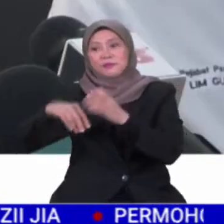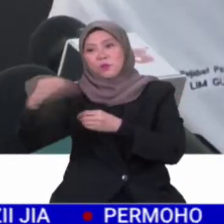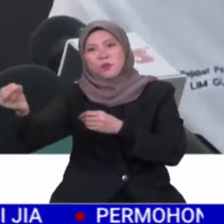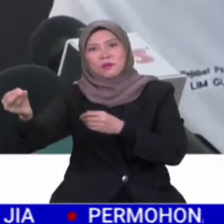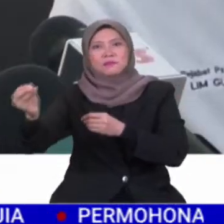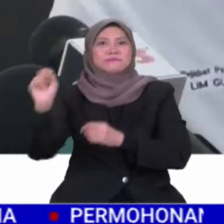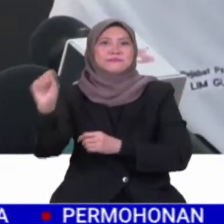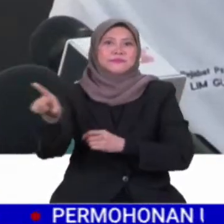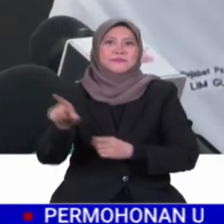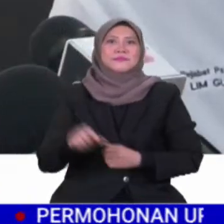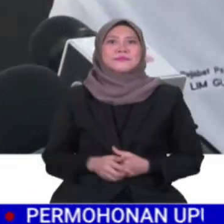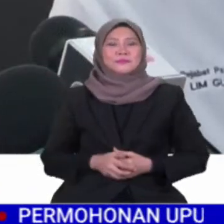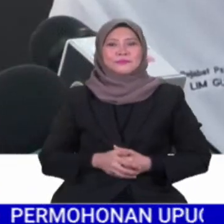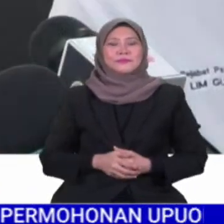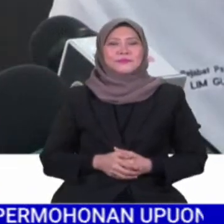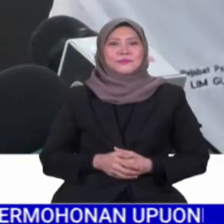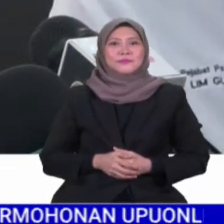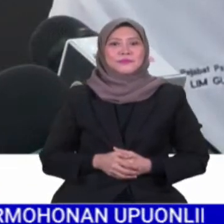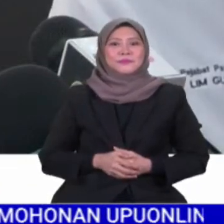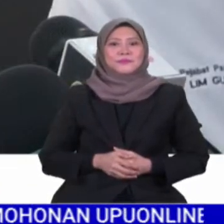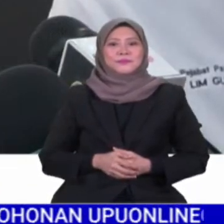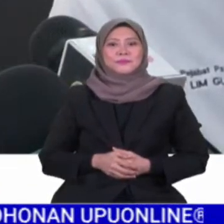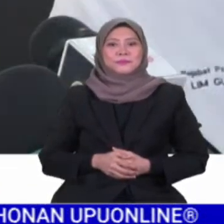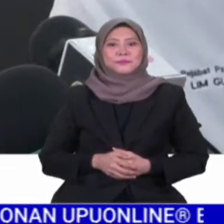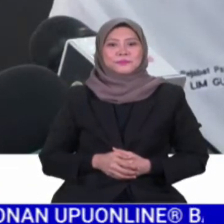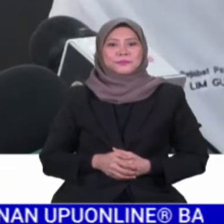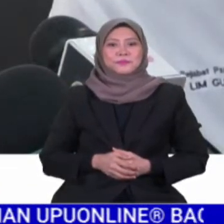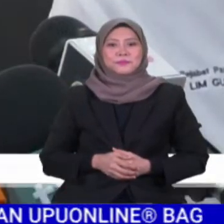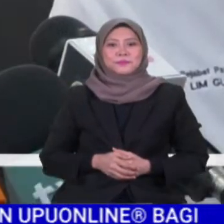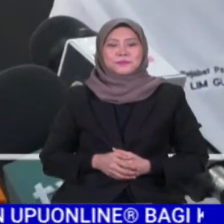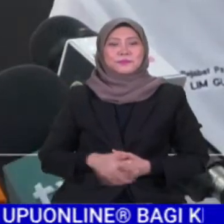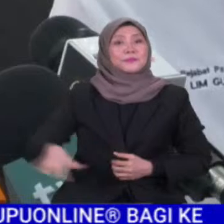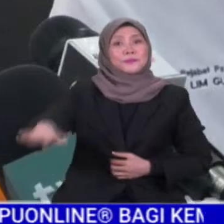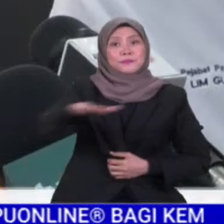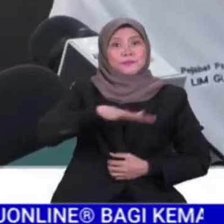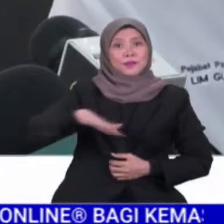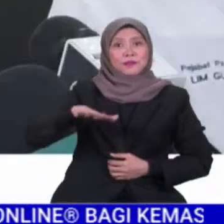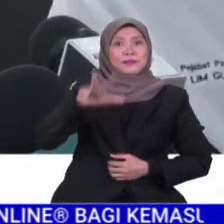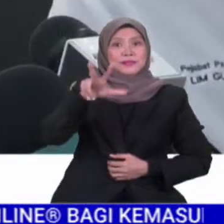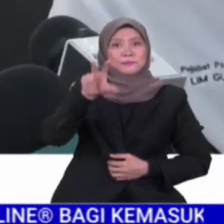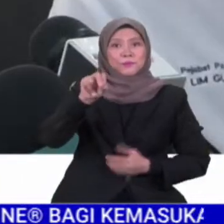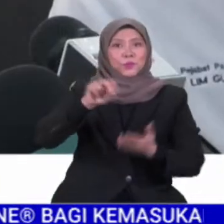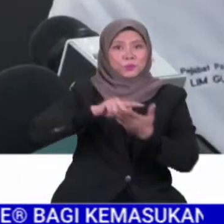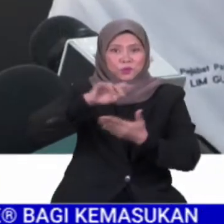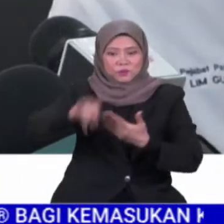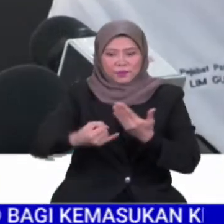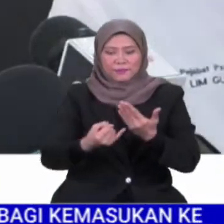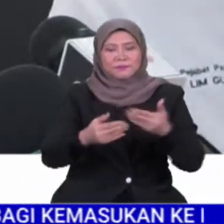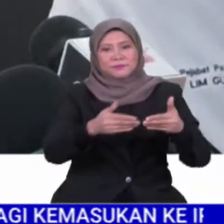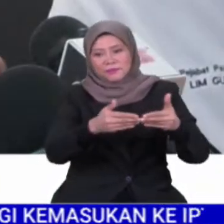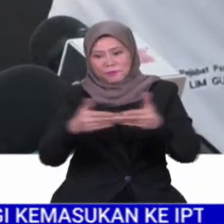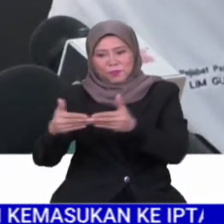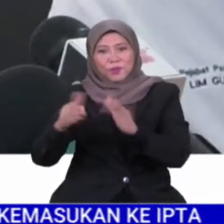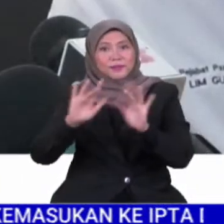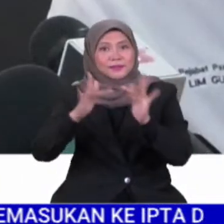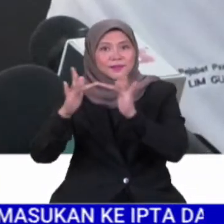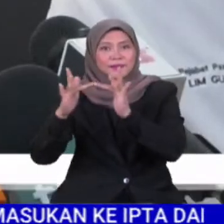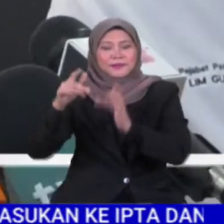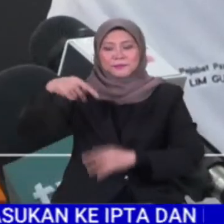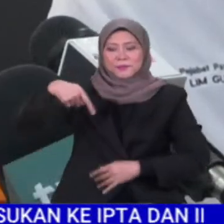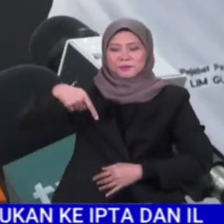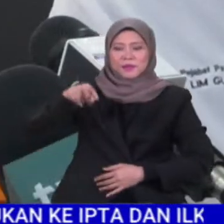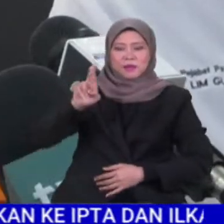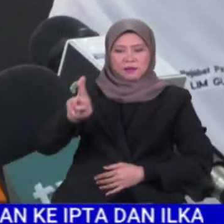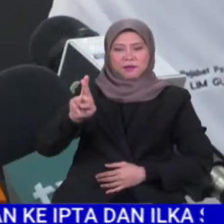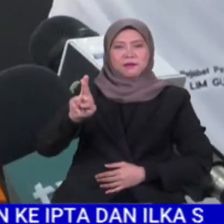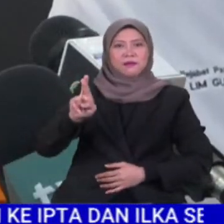Kesemua 30 projek okay, sambungan internet kepada PPR